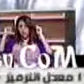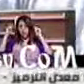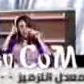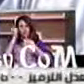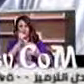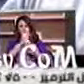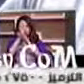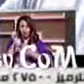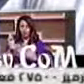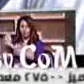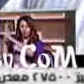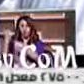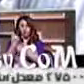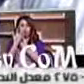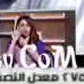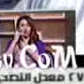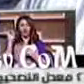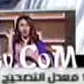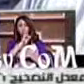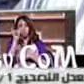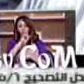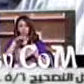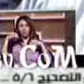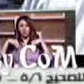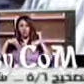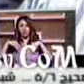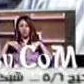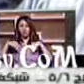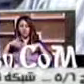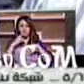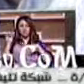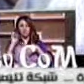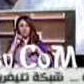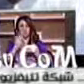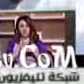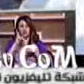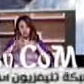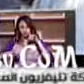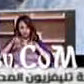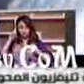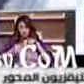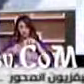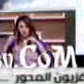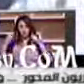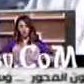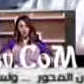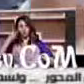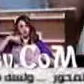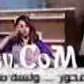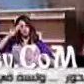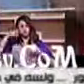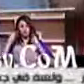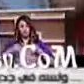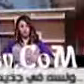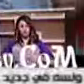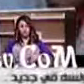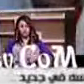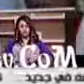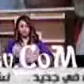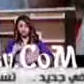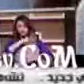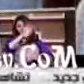لان الرسول يه وسلام بيقول لزوال الدنيا عند الله سبحانه وتعالى اهون من اراقه دم عبد المسلم احنا الان لا